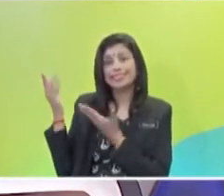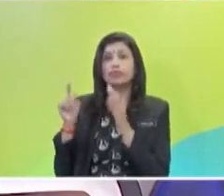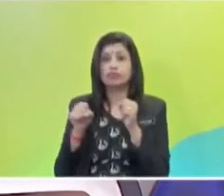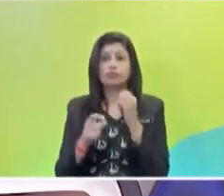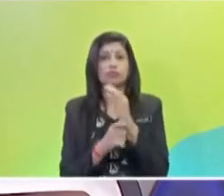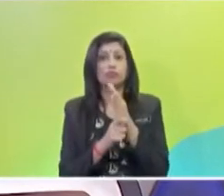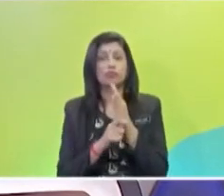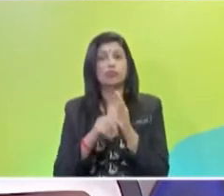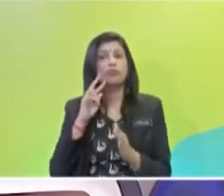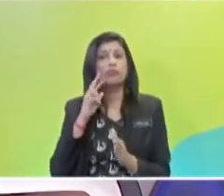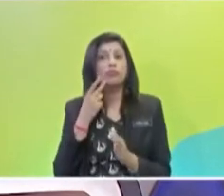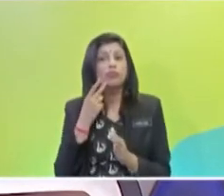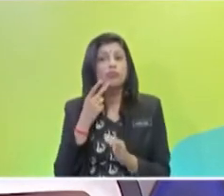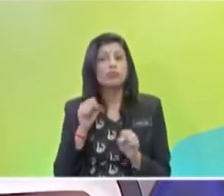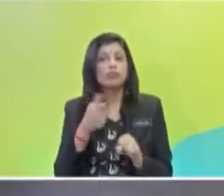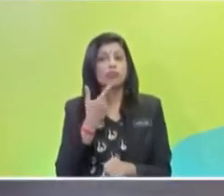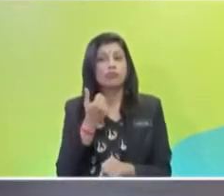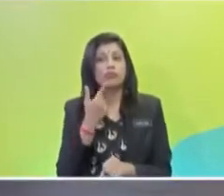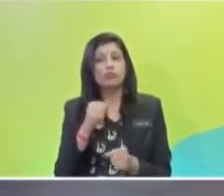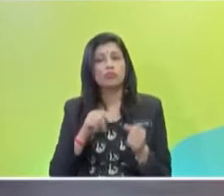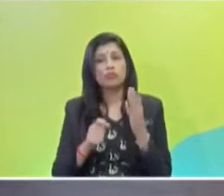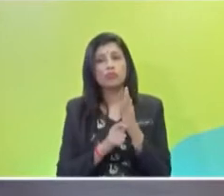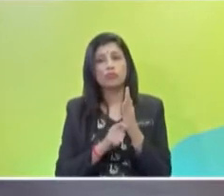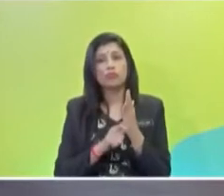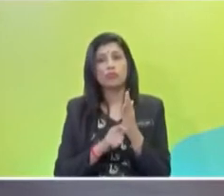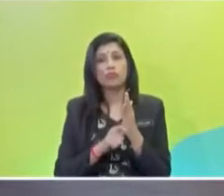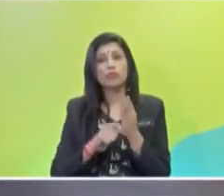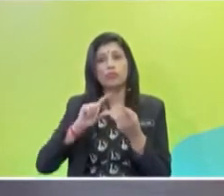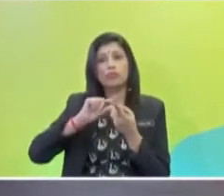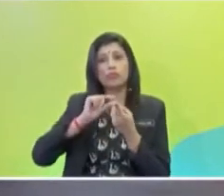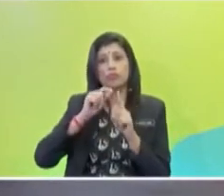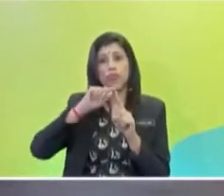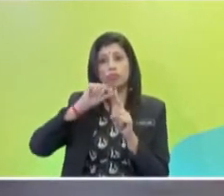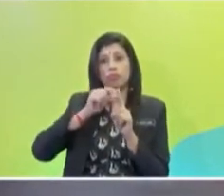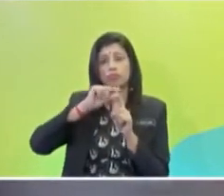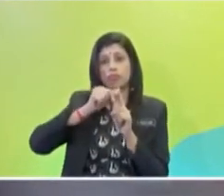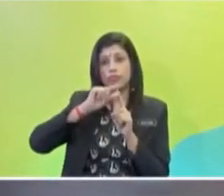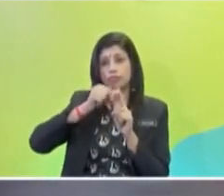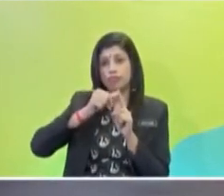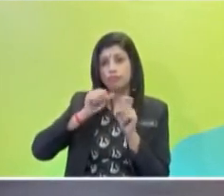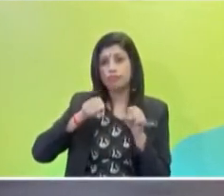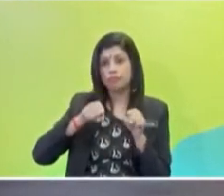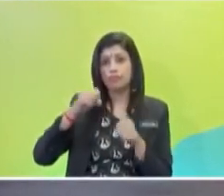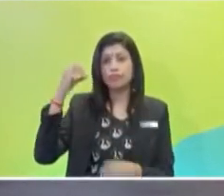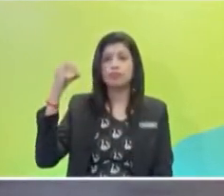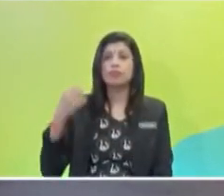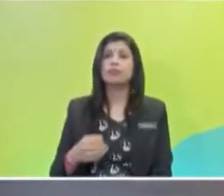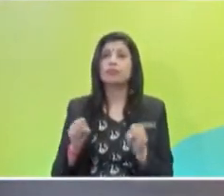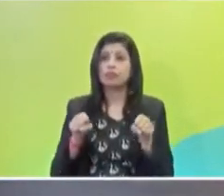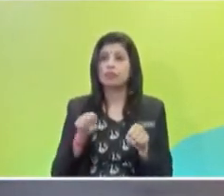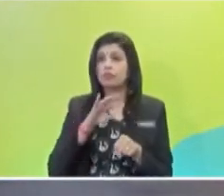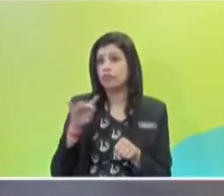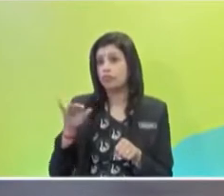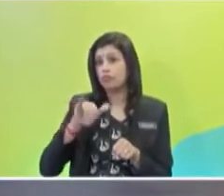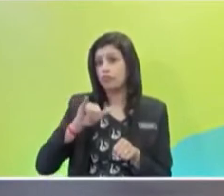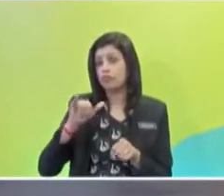sayur-sayuran, tambah ikan bilis, agak-agak apa tu? Cucur, cikgu. Cucur. Okey, jom kita eja sama-sama, Abang Din. Boleh? Okey, boleh.